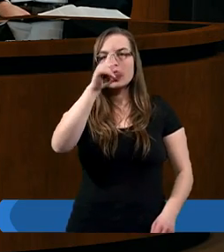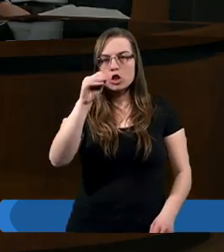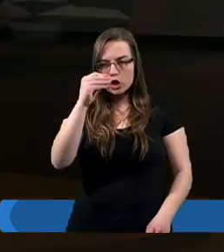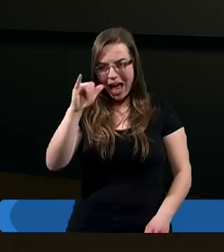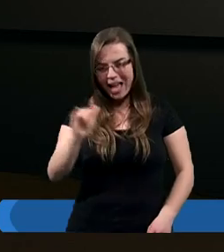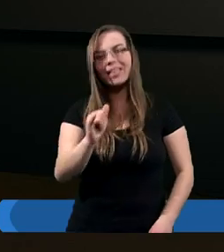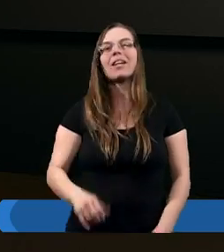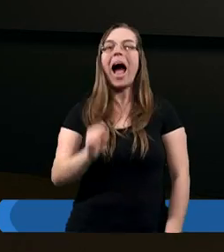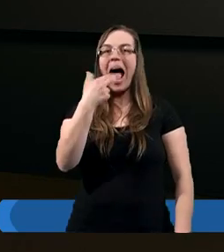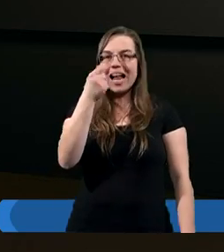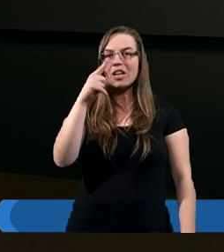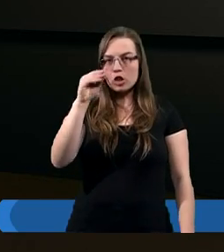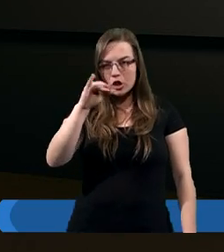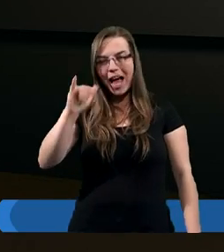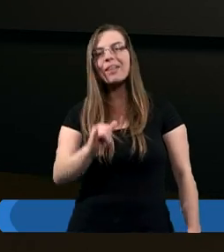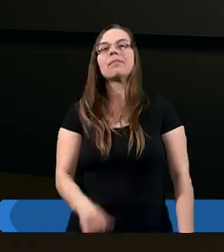Andrzej.